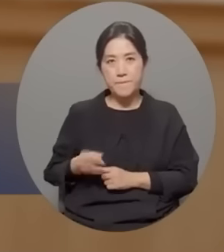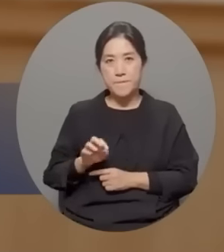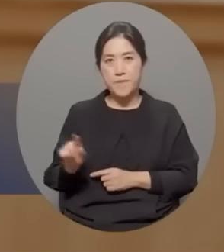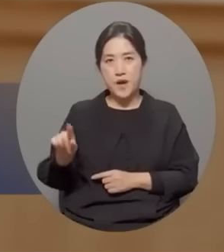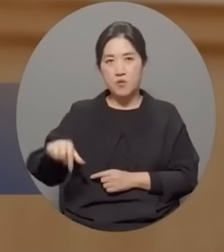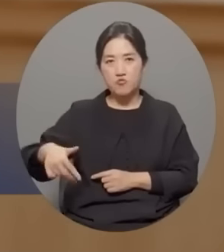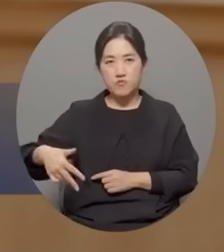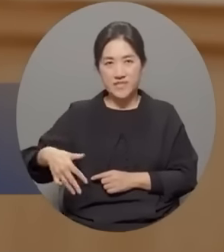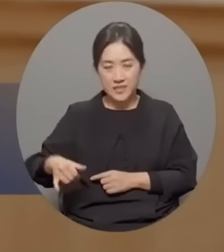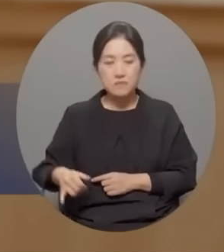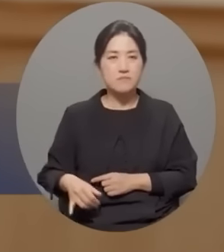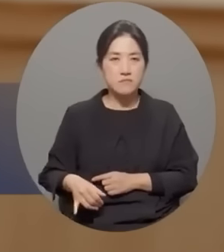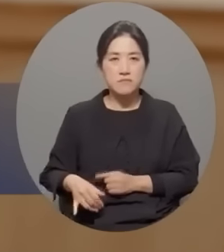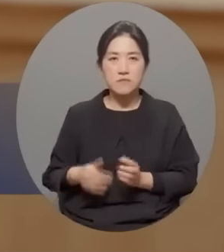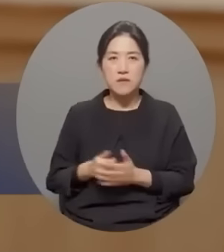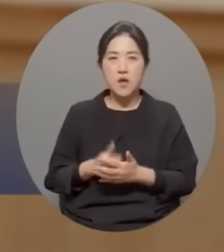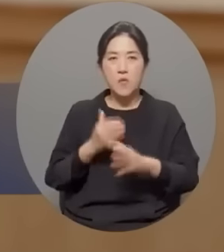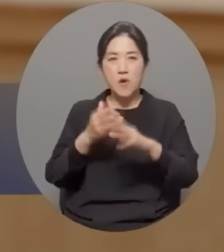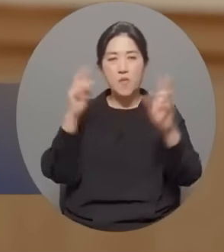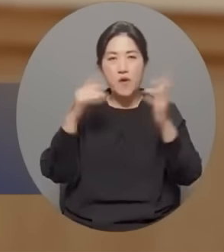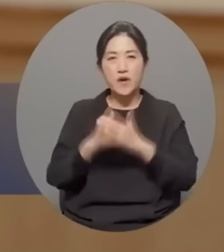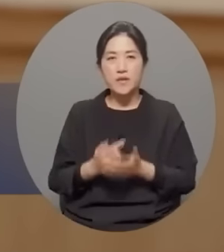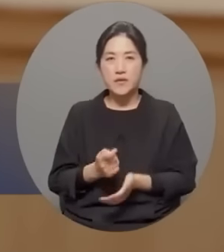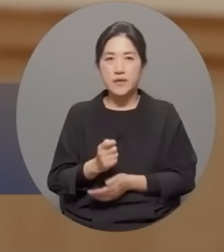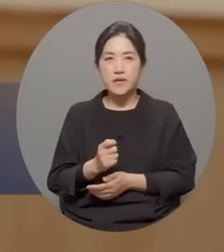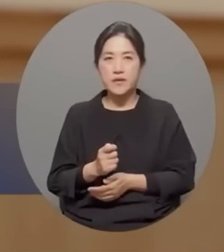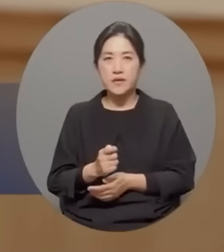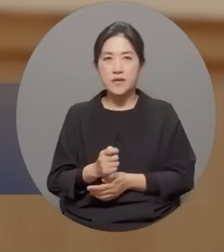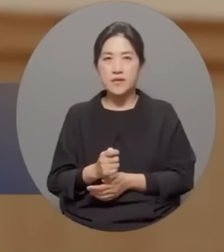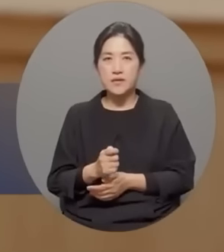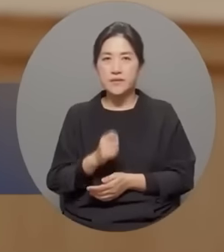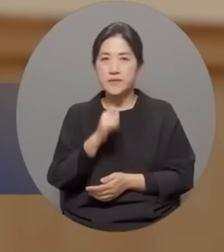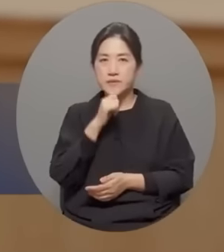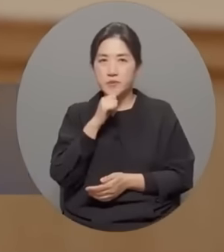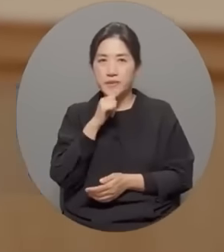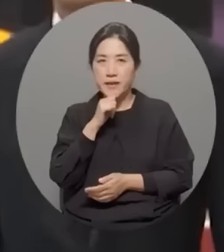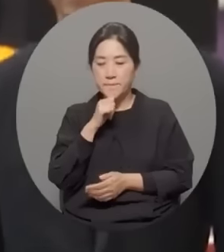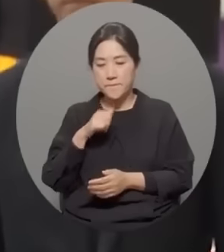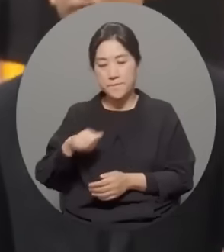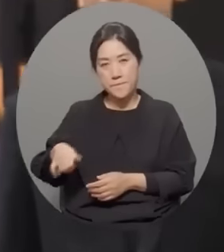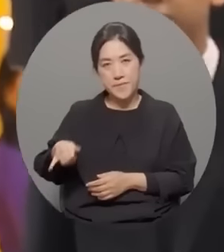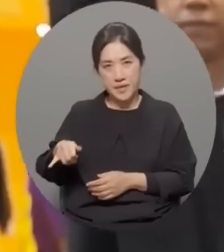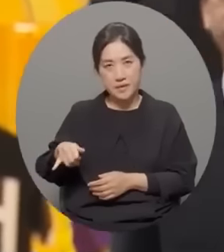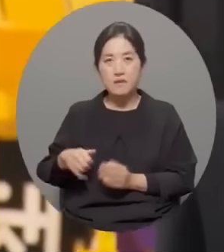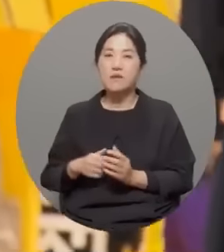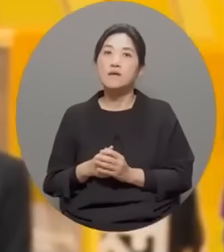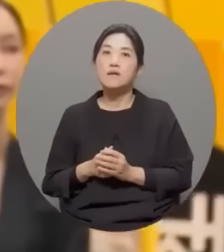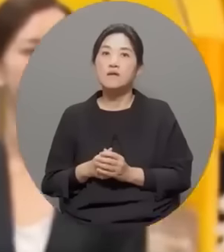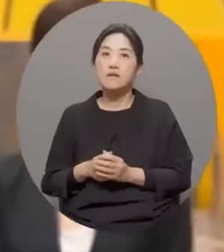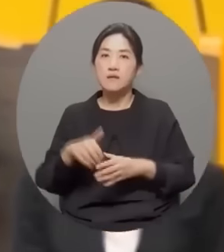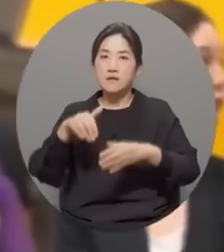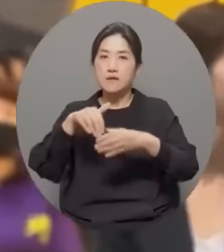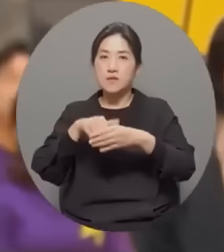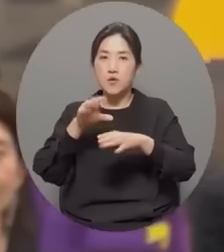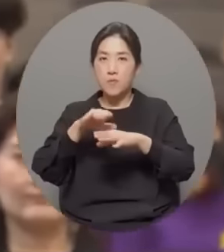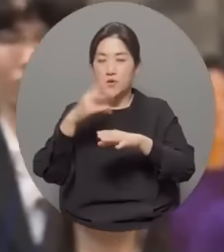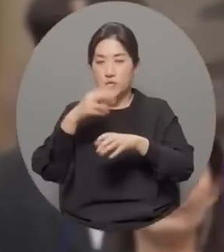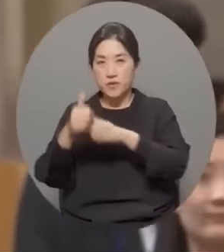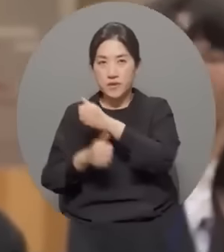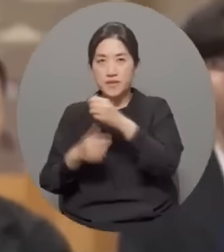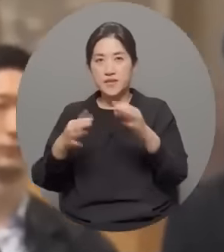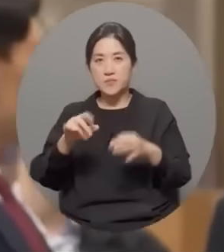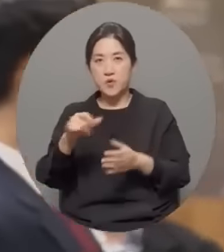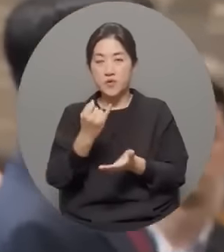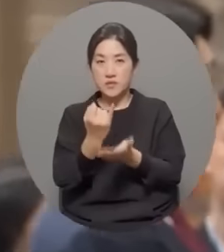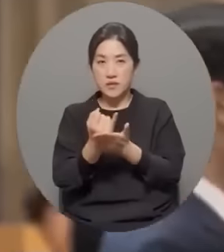파우치. 네네. 외국 회사 그 뭐 조그만한 백이죠. 네. 선방위 한 위원은 김건희